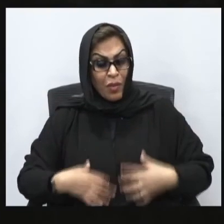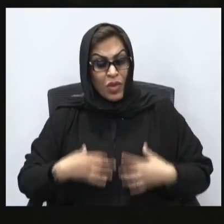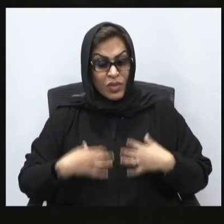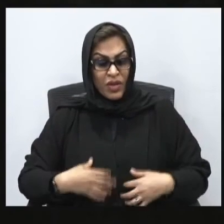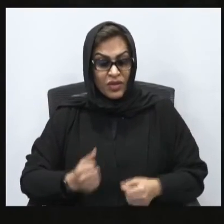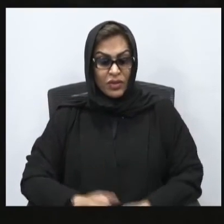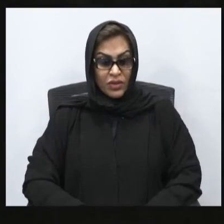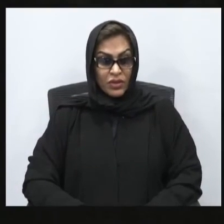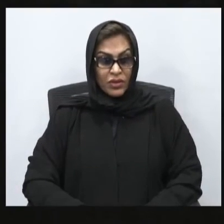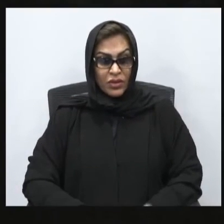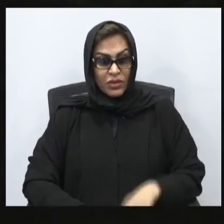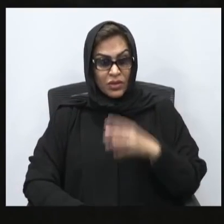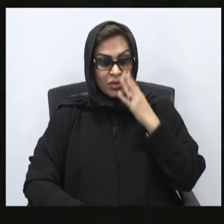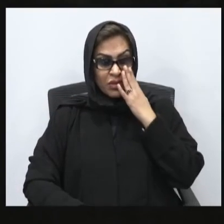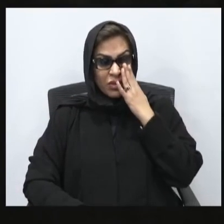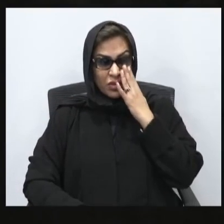في